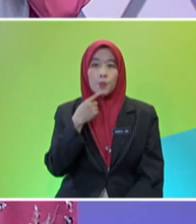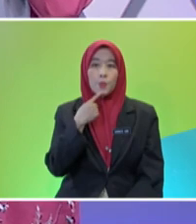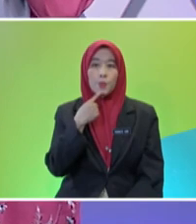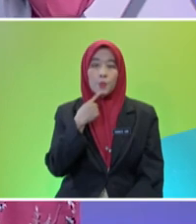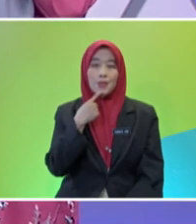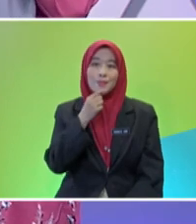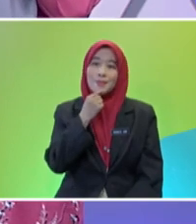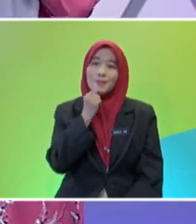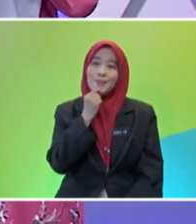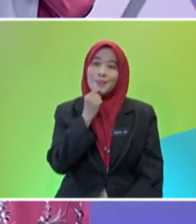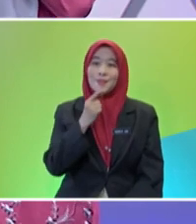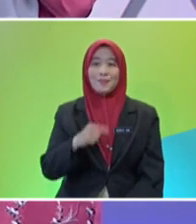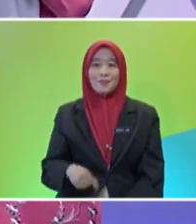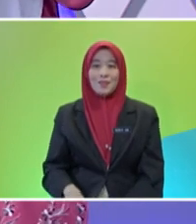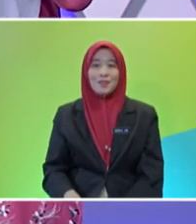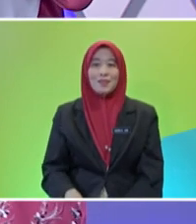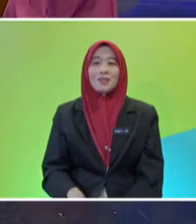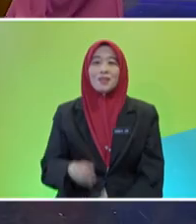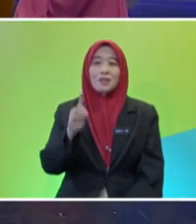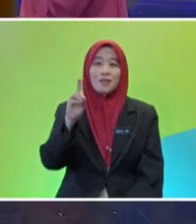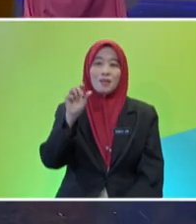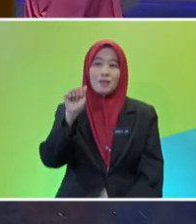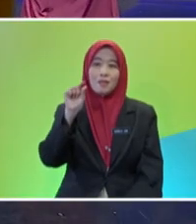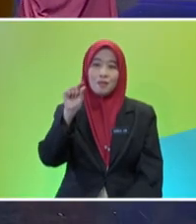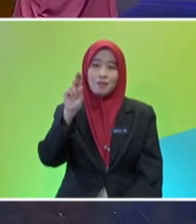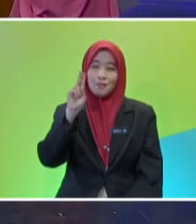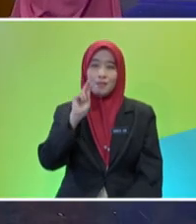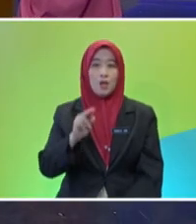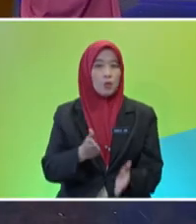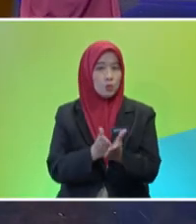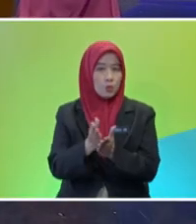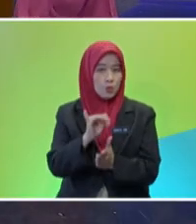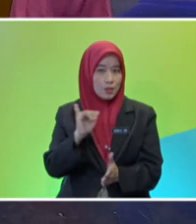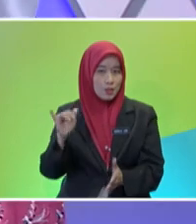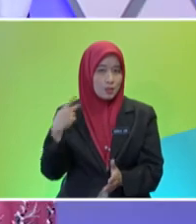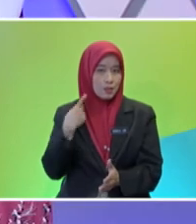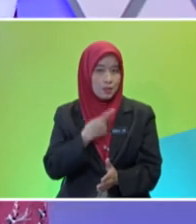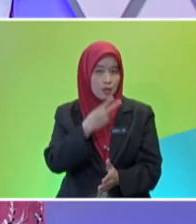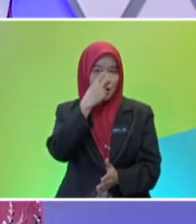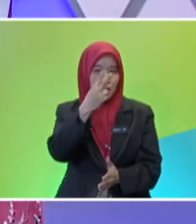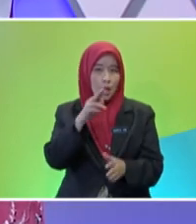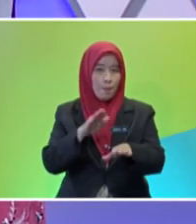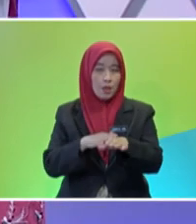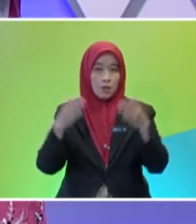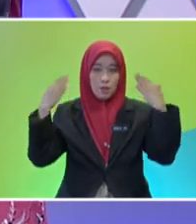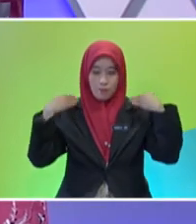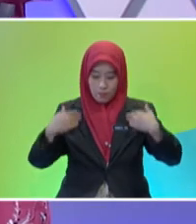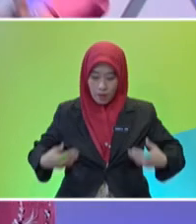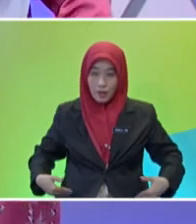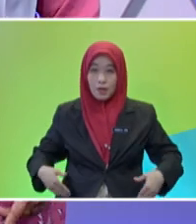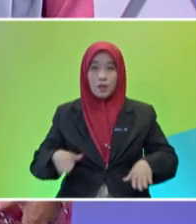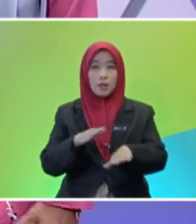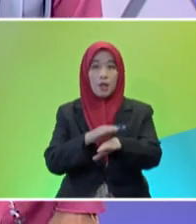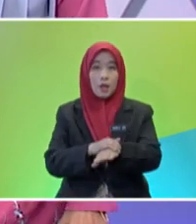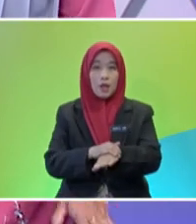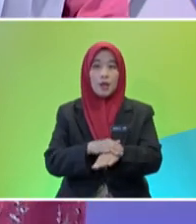tu. Picit-picit dagu. Okey, okey. Gitu. Okey. Seterusnya kita lihat kepada badan, tangan